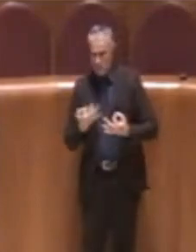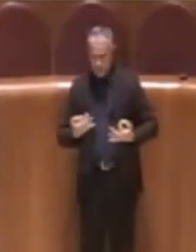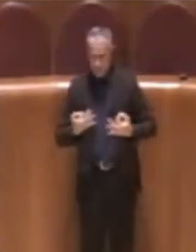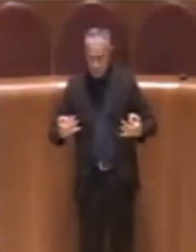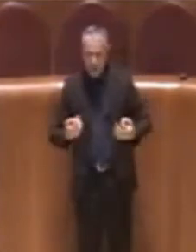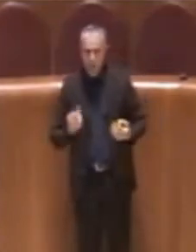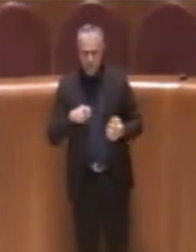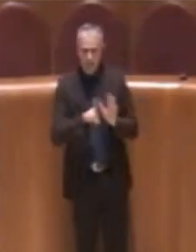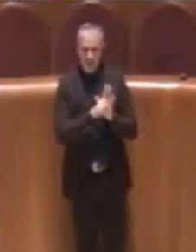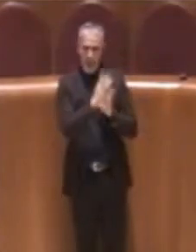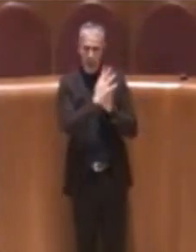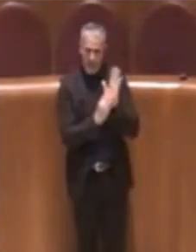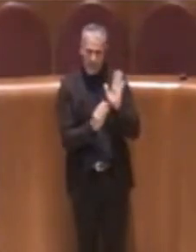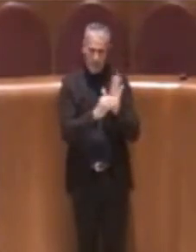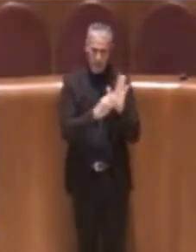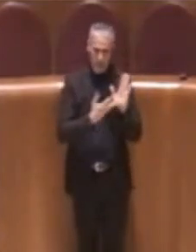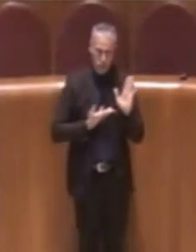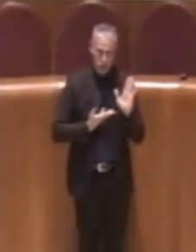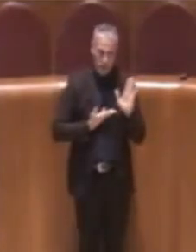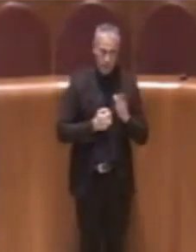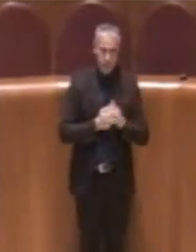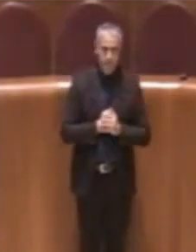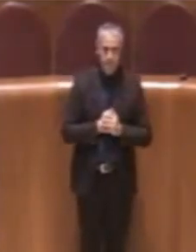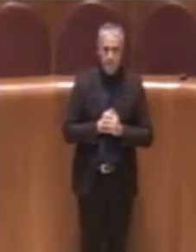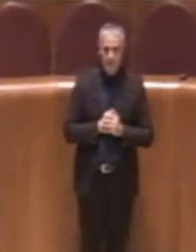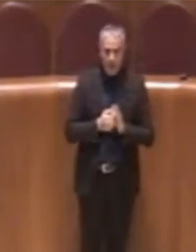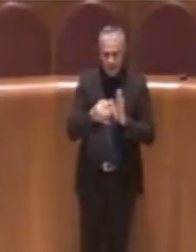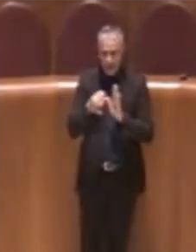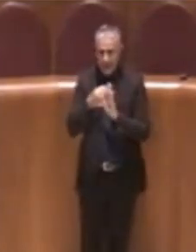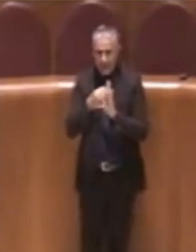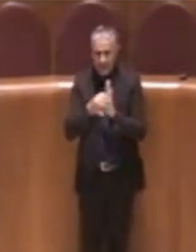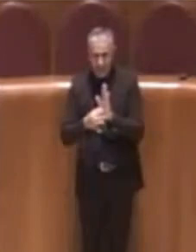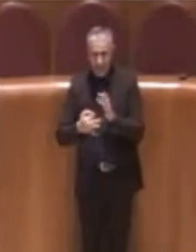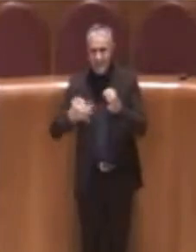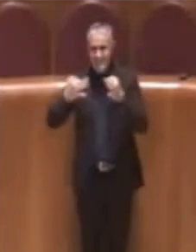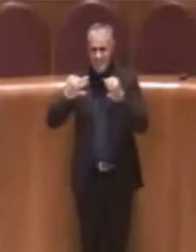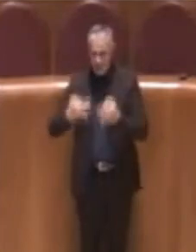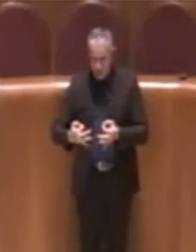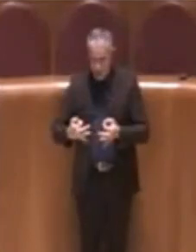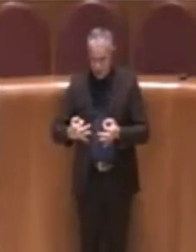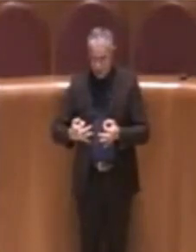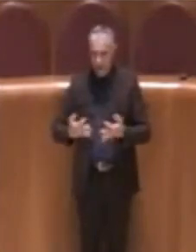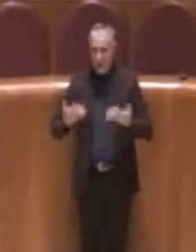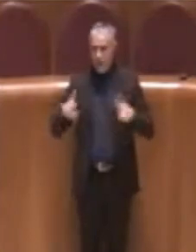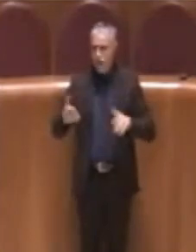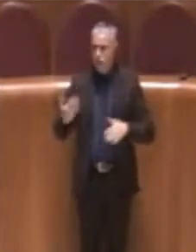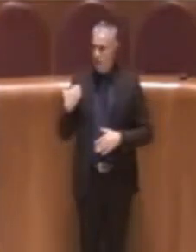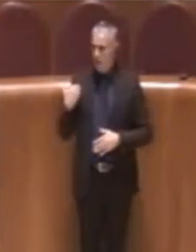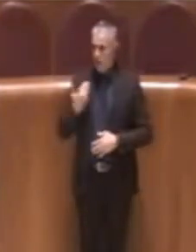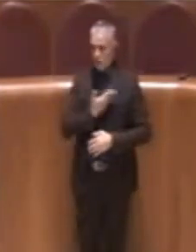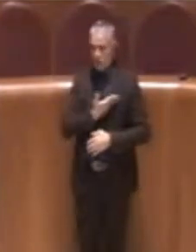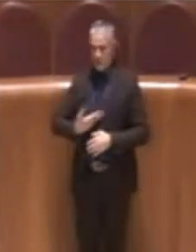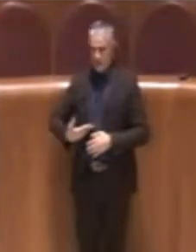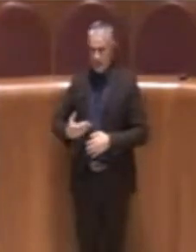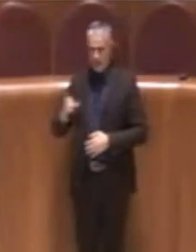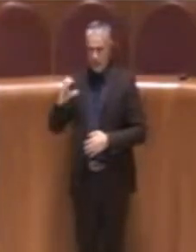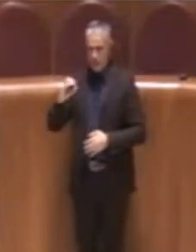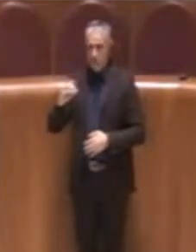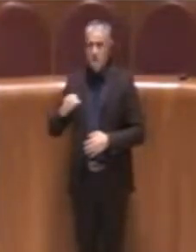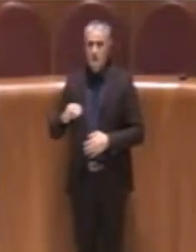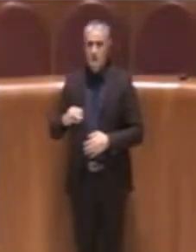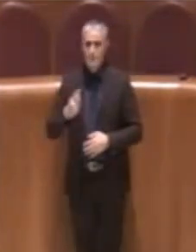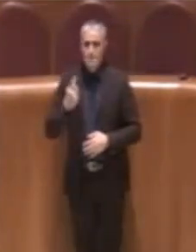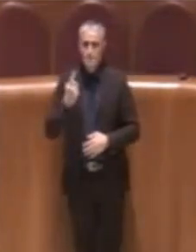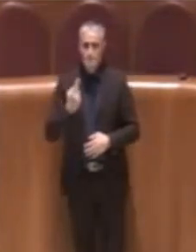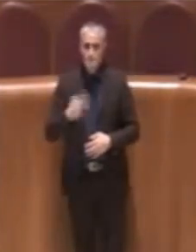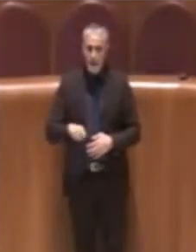con questa delibera. I criteri di sicurezza, un'altra cosa che ha detto il consigliere Corsetti, ha parlato del metro quadro di passaggio, ma chi entra nel merito